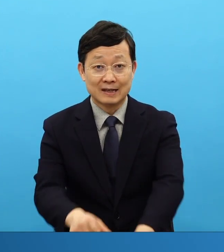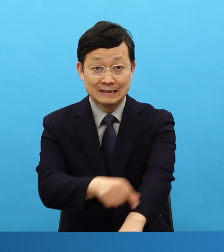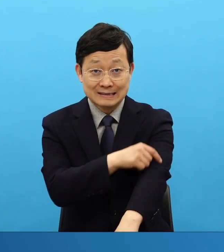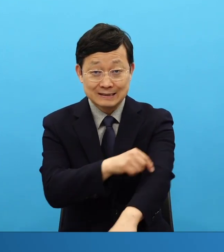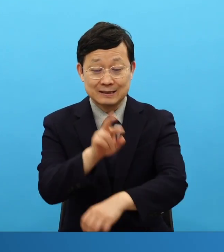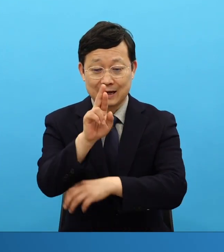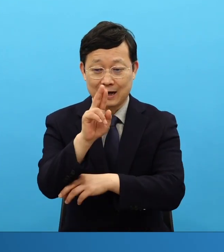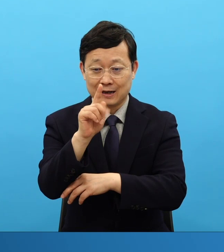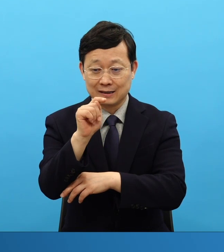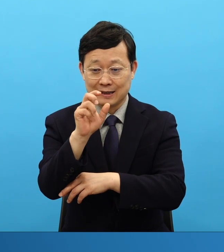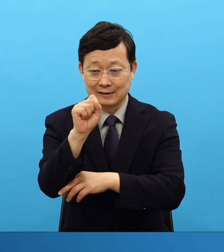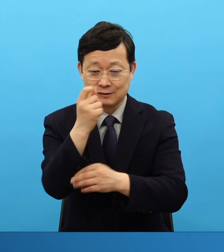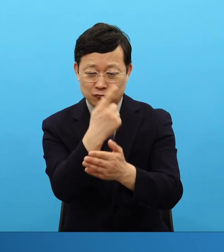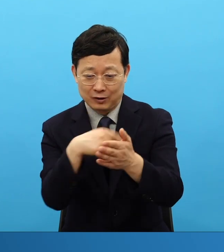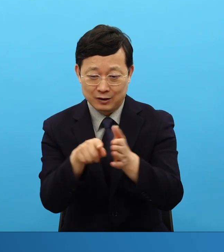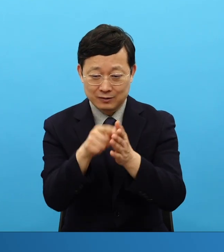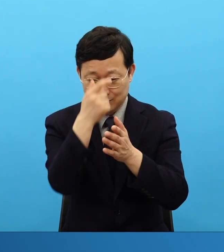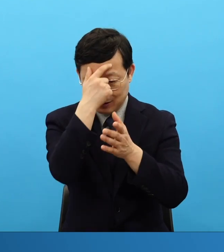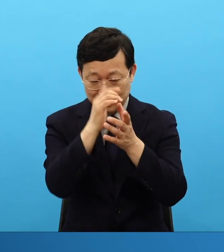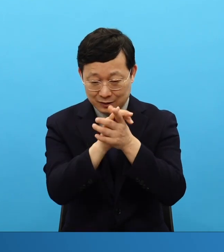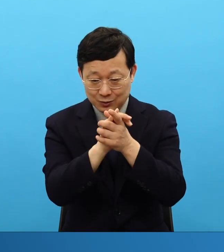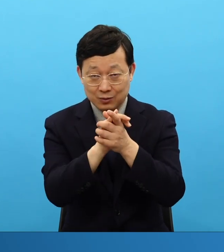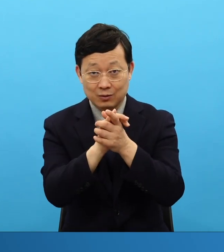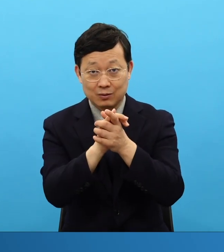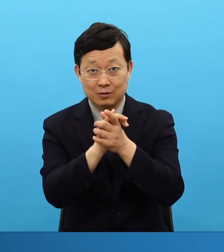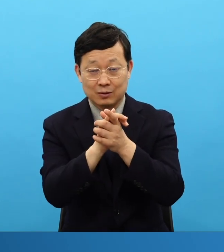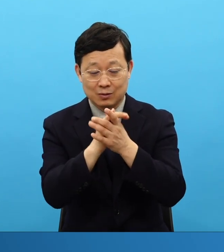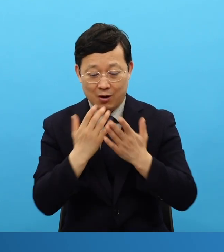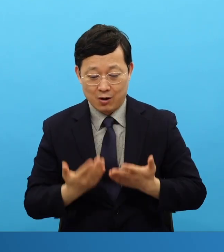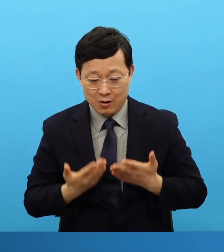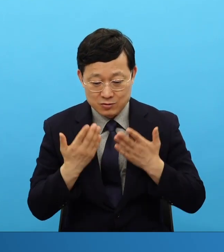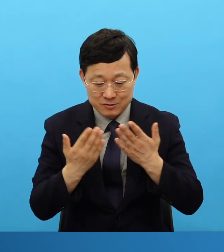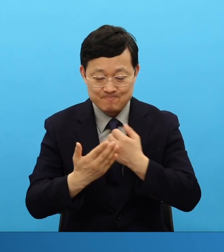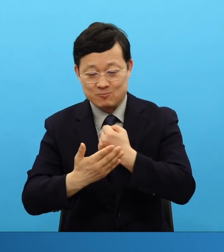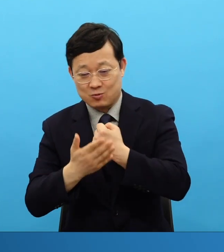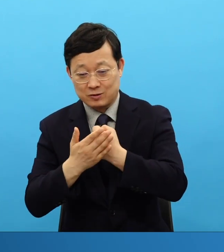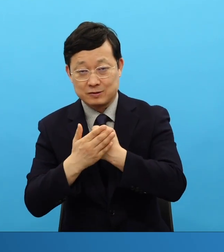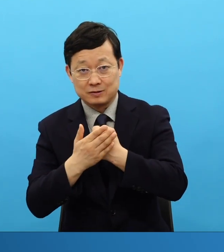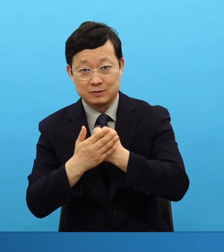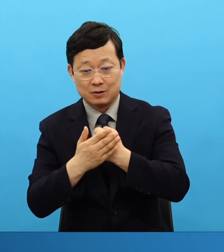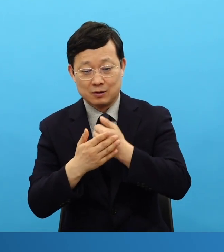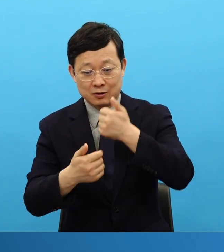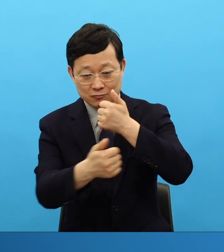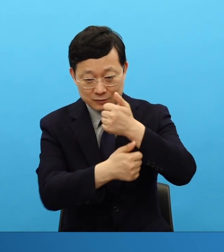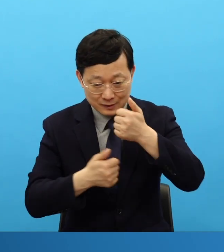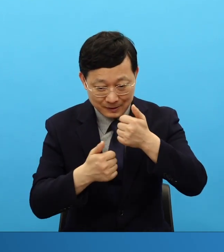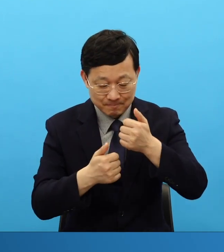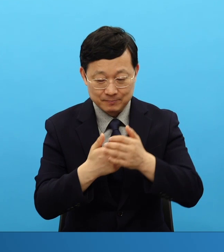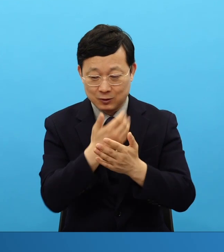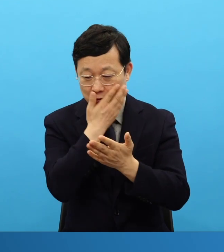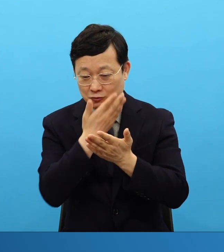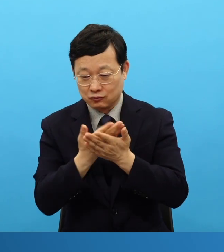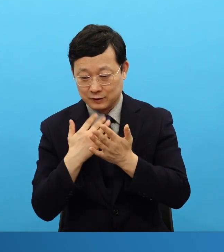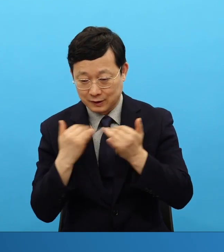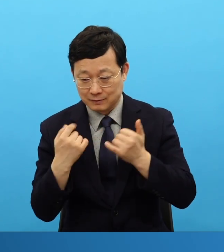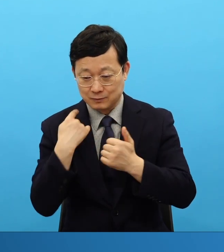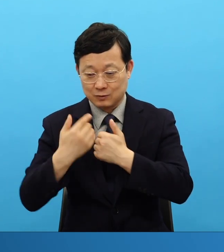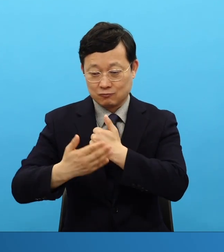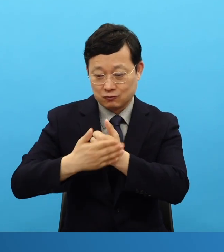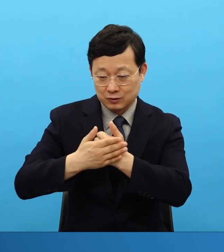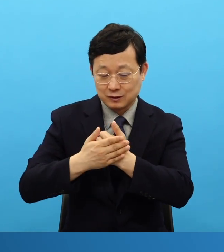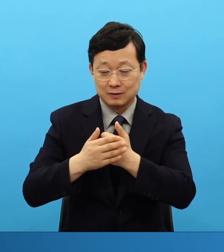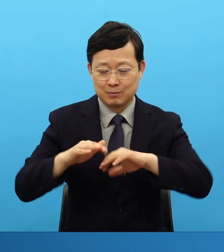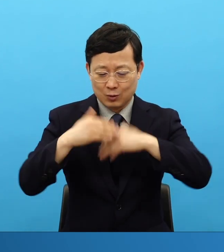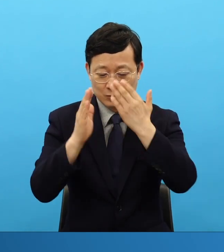위해 기도와 헌신을 아끼지 않으시는 이사님들과 후원 이사님들 그리고 중직자님들과 후원자님들께